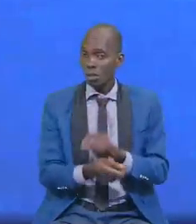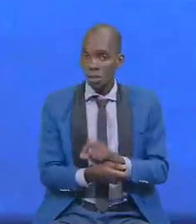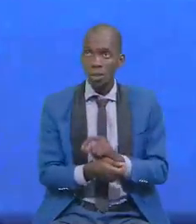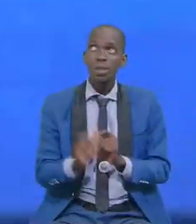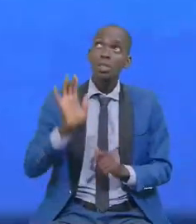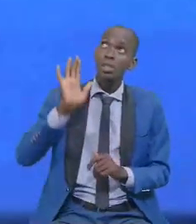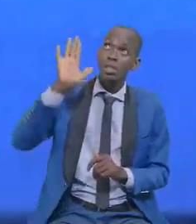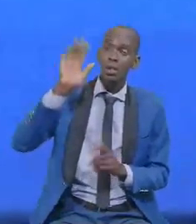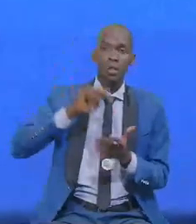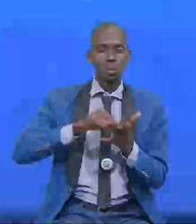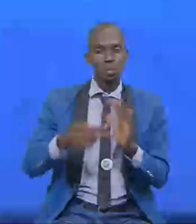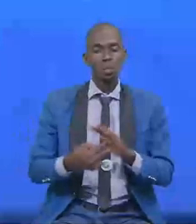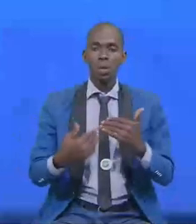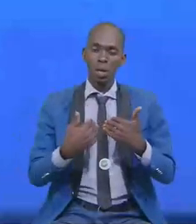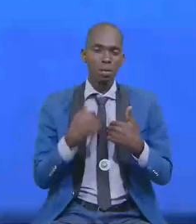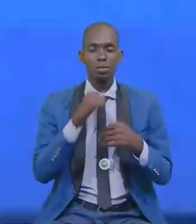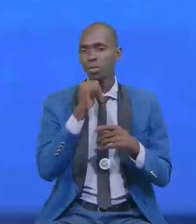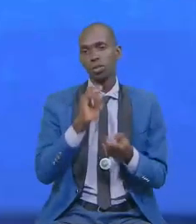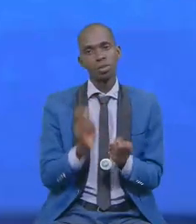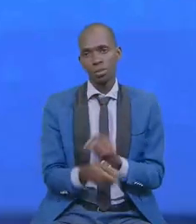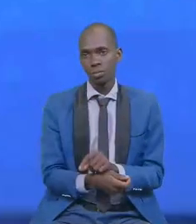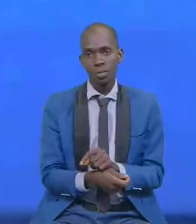si son plan n'a pas changé,